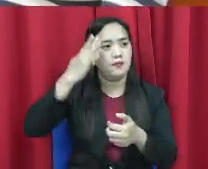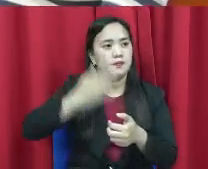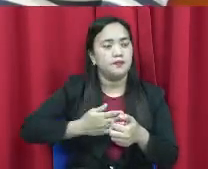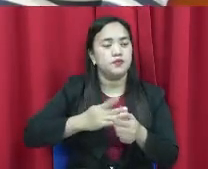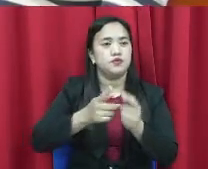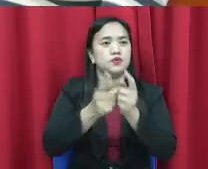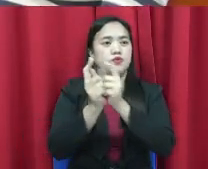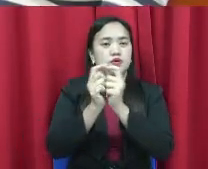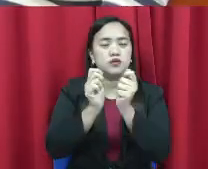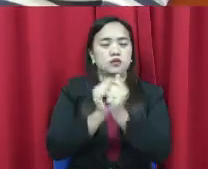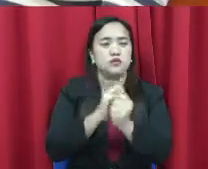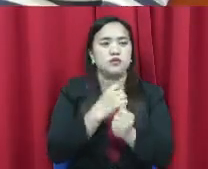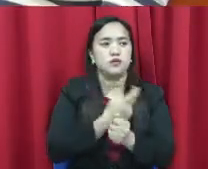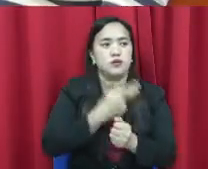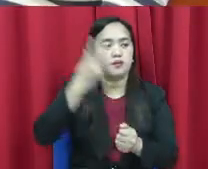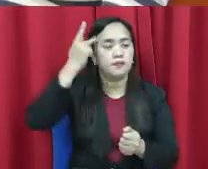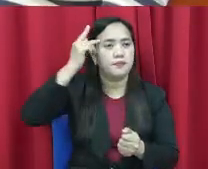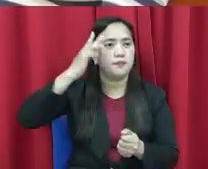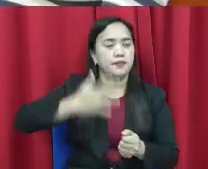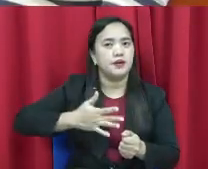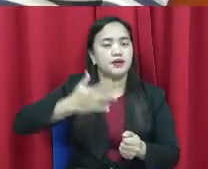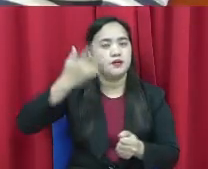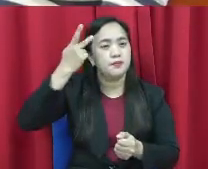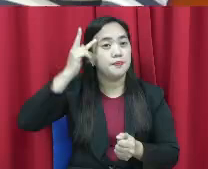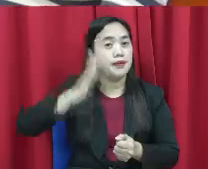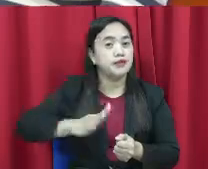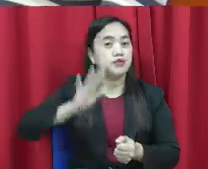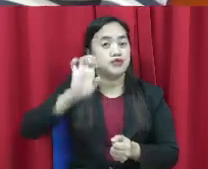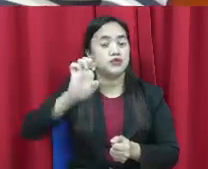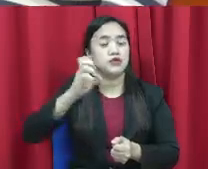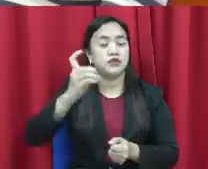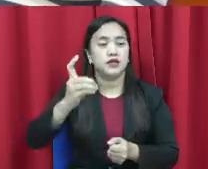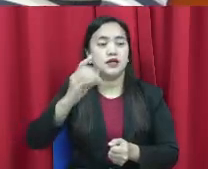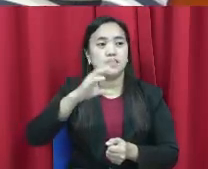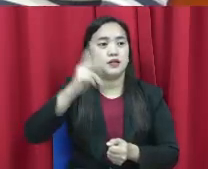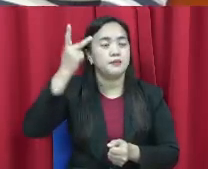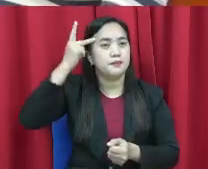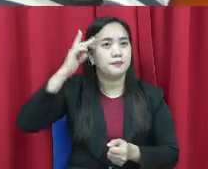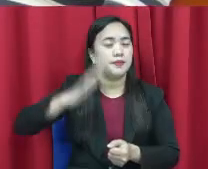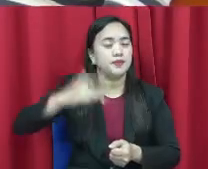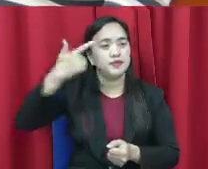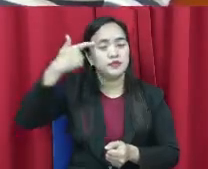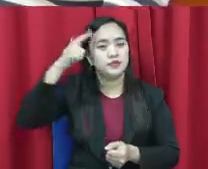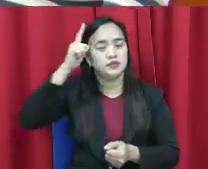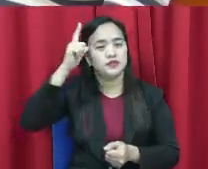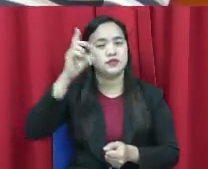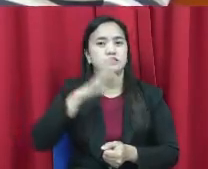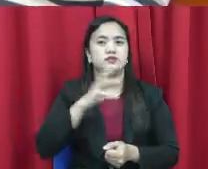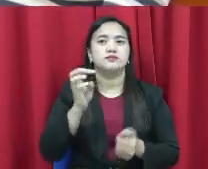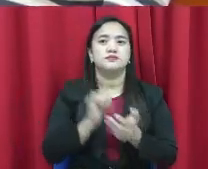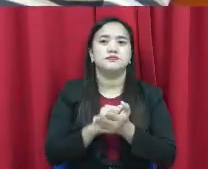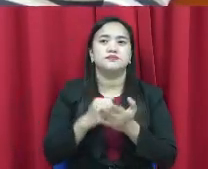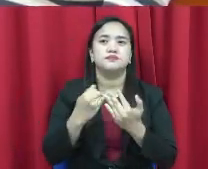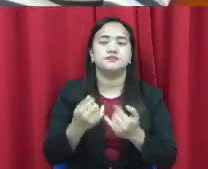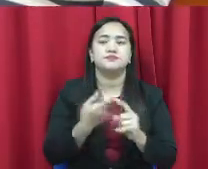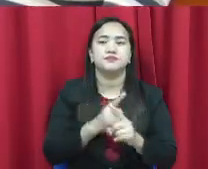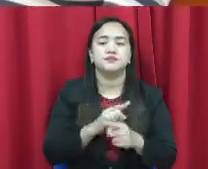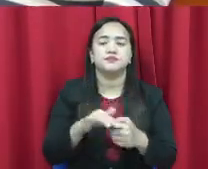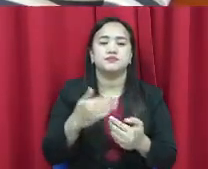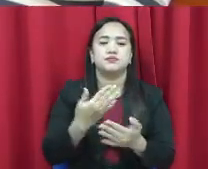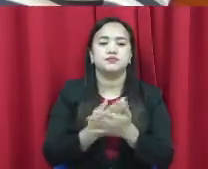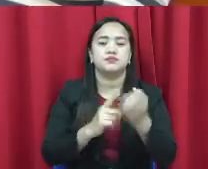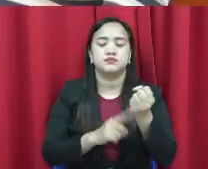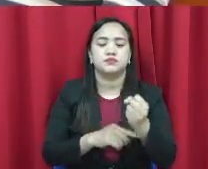Ed na-establish po yung ah team preparation group kaya mula po doon ay